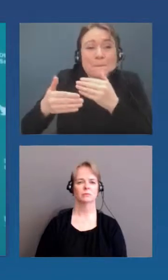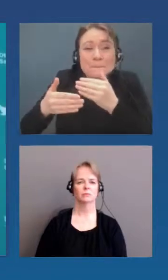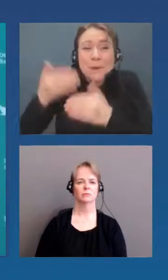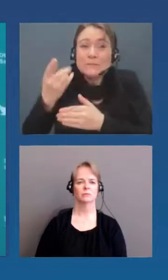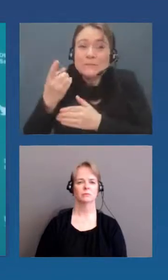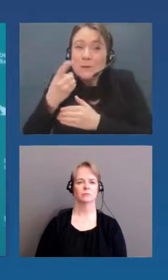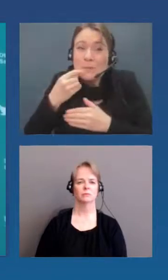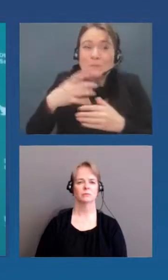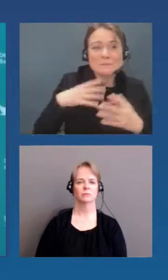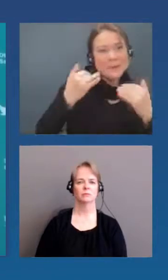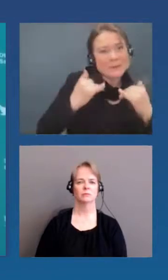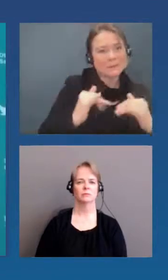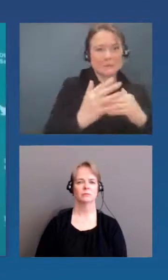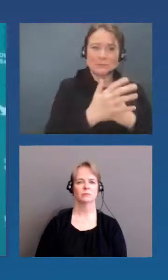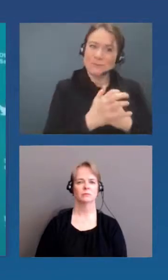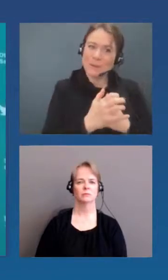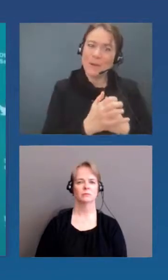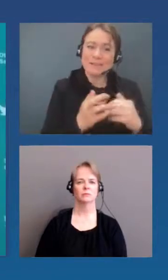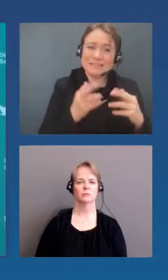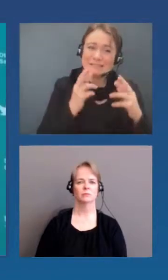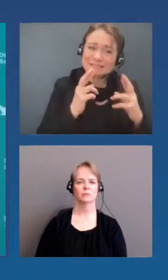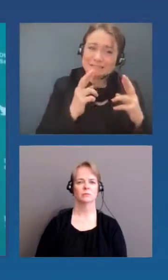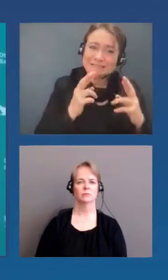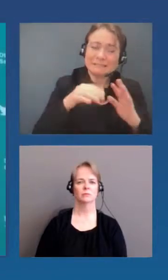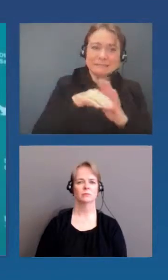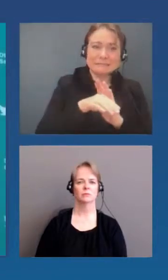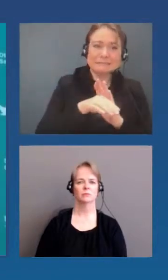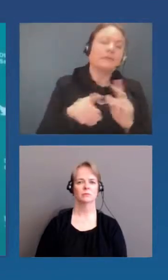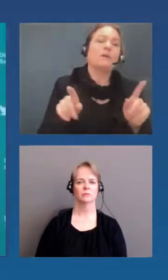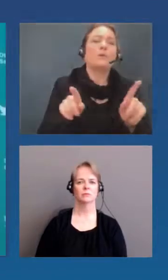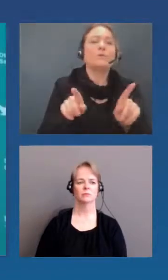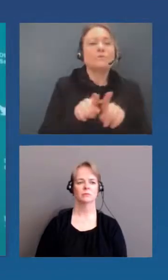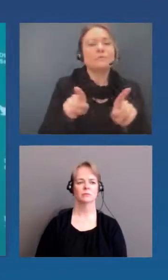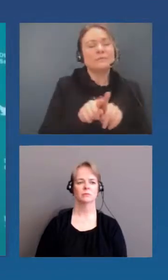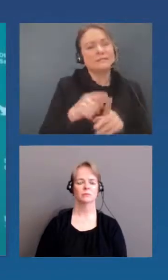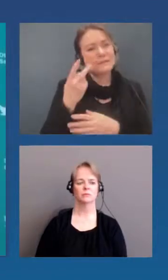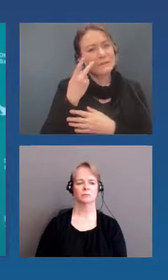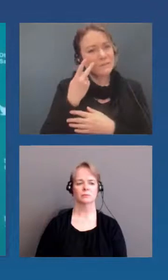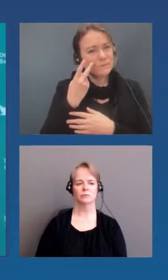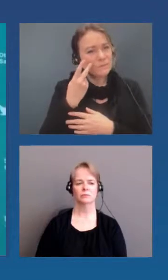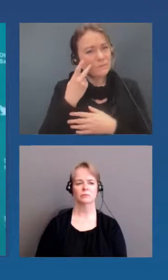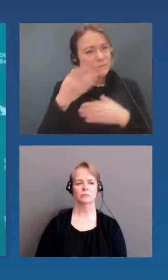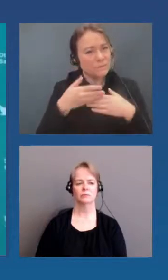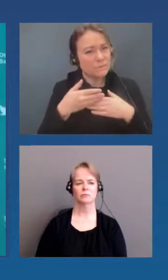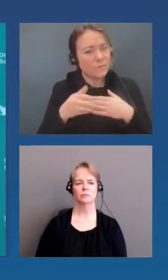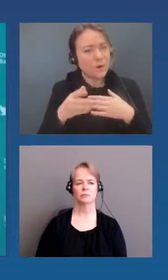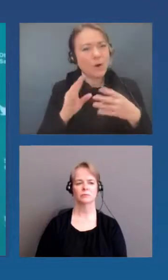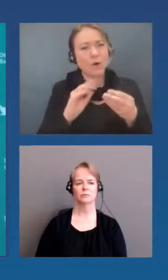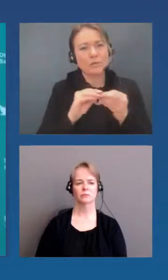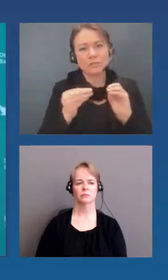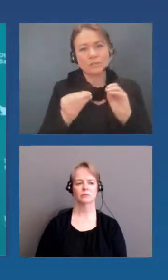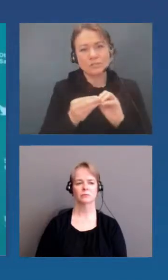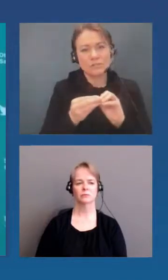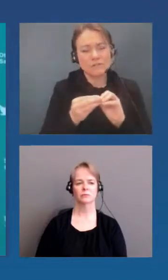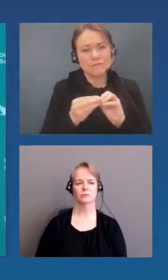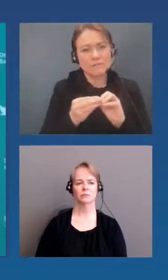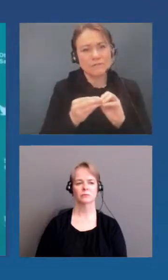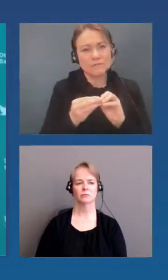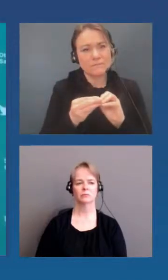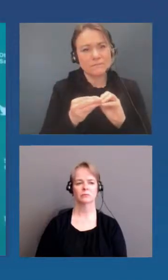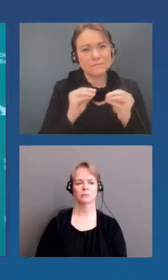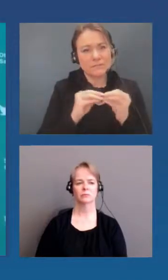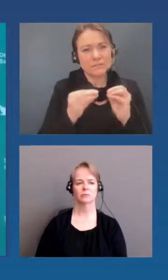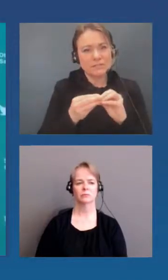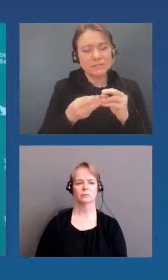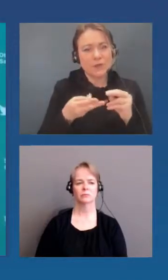rouge et habituellement, on va voir le taux d'infection